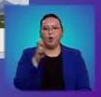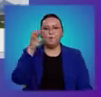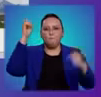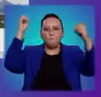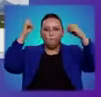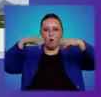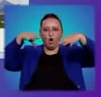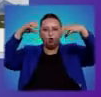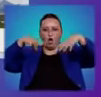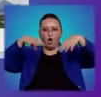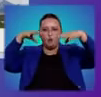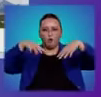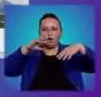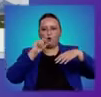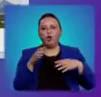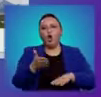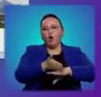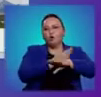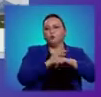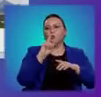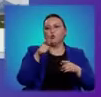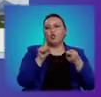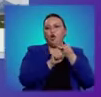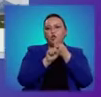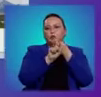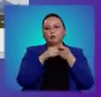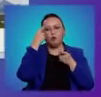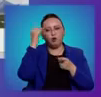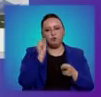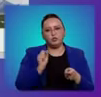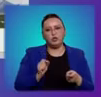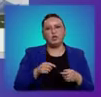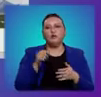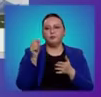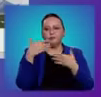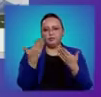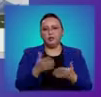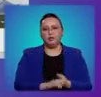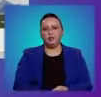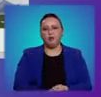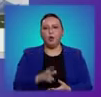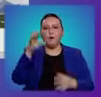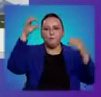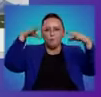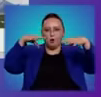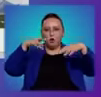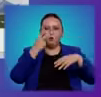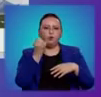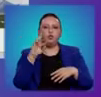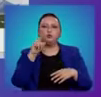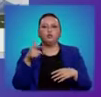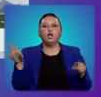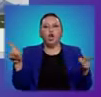үгийг өмнөх хүүхдтэй холбон үндэсний бичигт буулгаарай. Бороог үйл үгтэй холбон мөн үндэсний